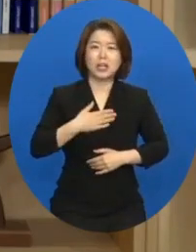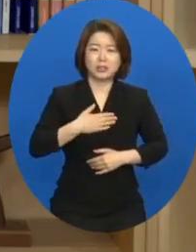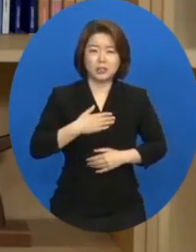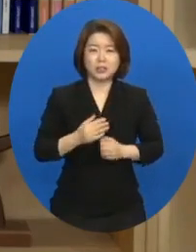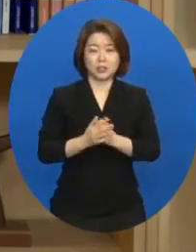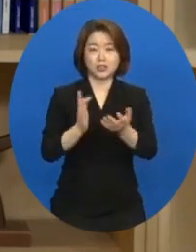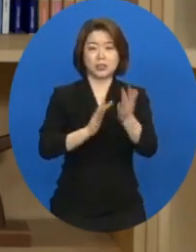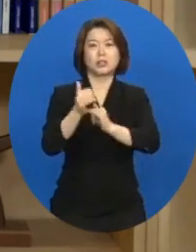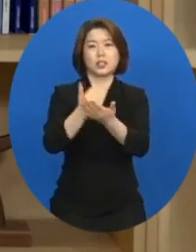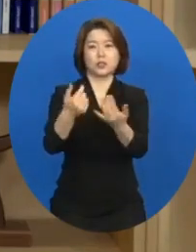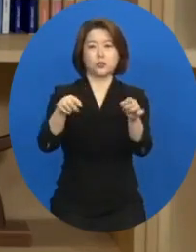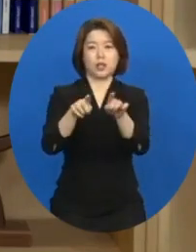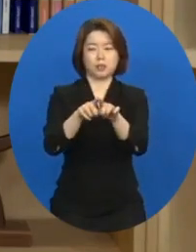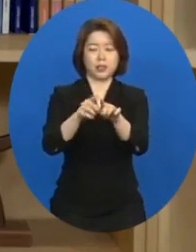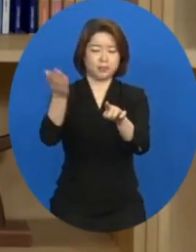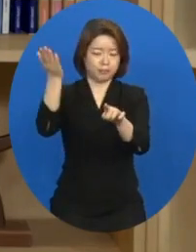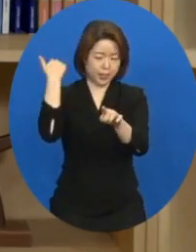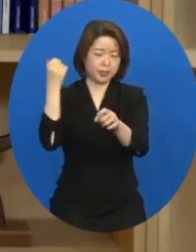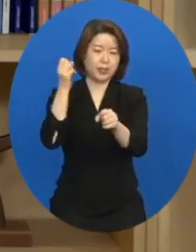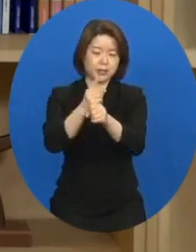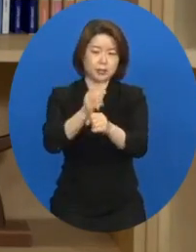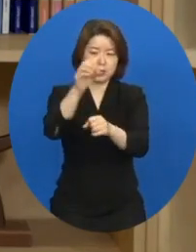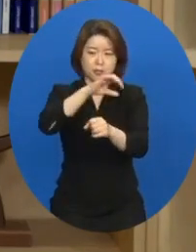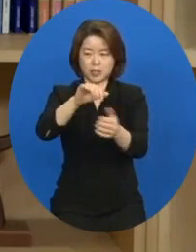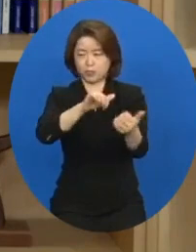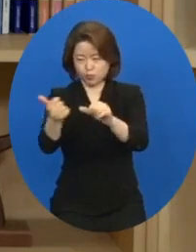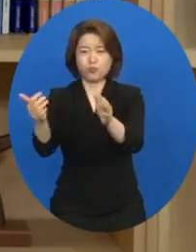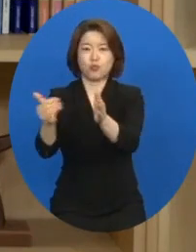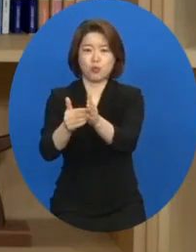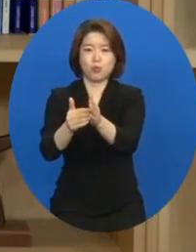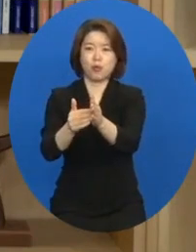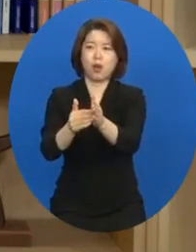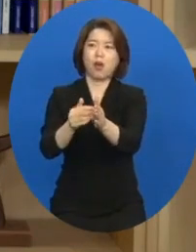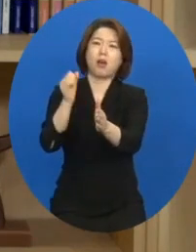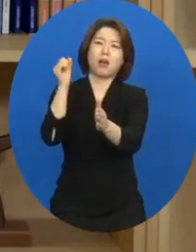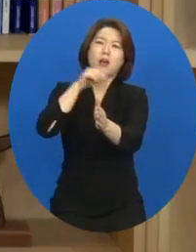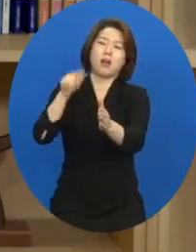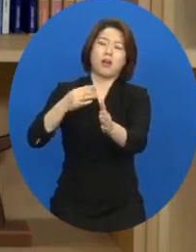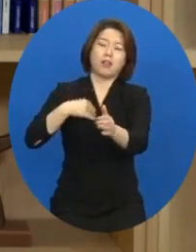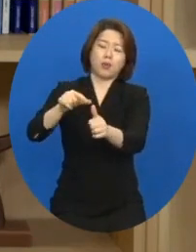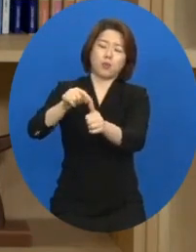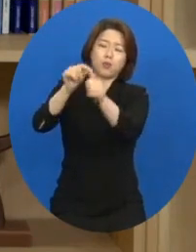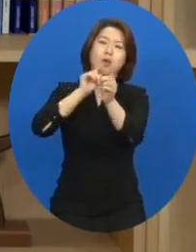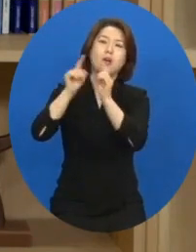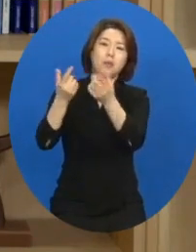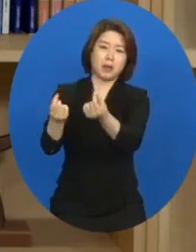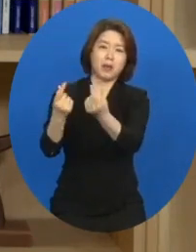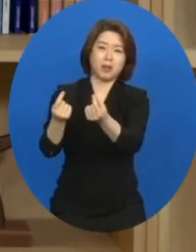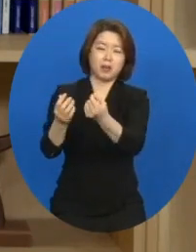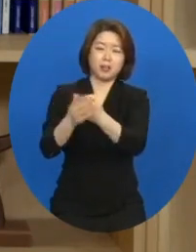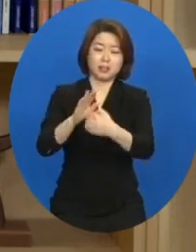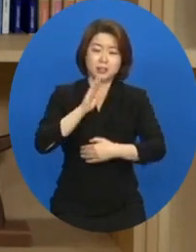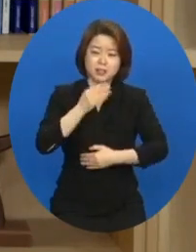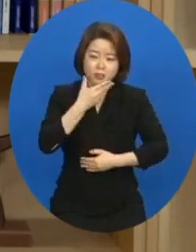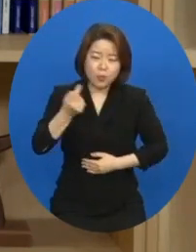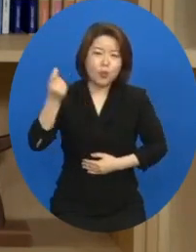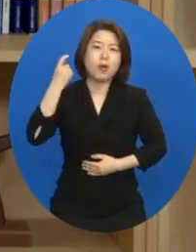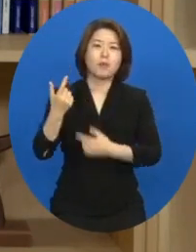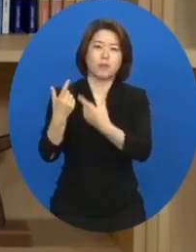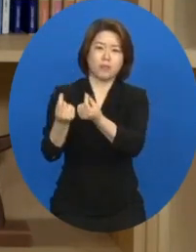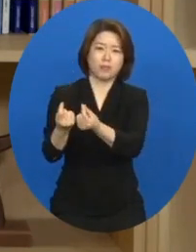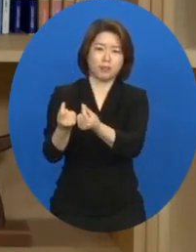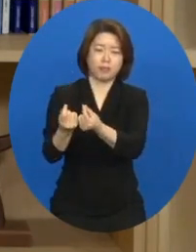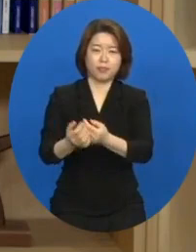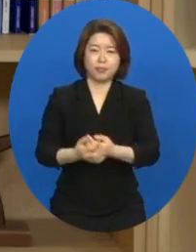함께 이미 죽었다 그건 저에게는 구원이 얻습니다 정말 놀라운 복음 이었읍니다